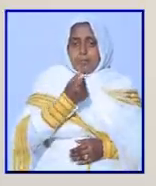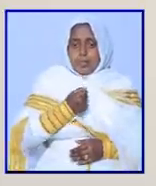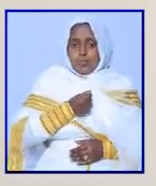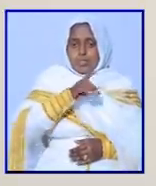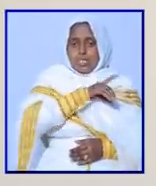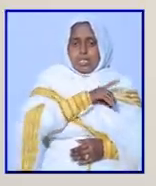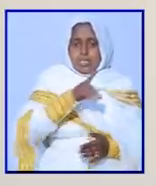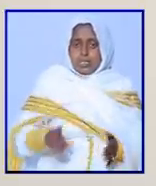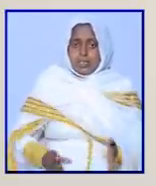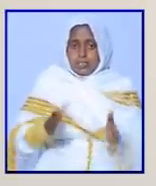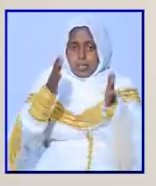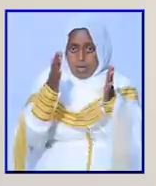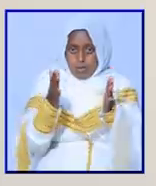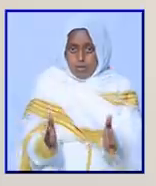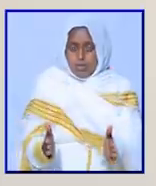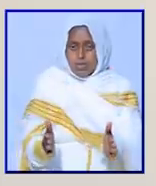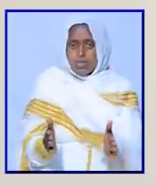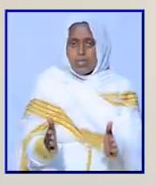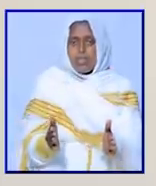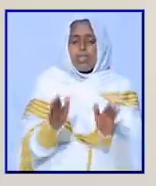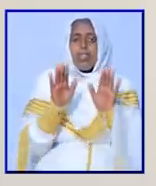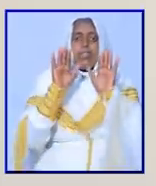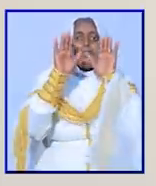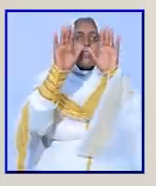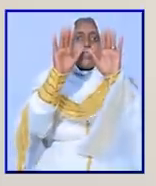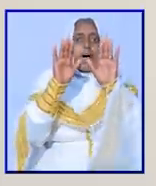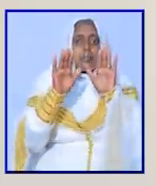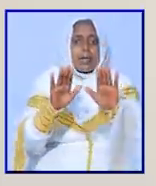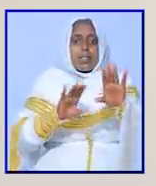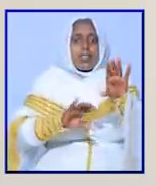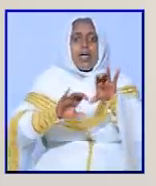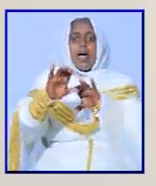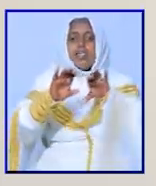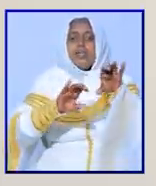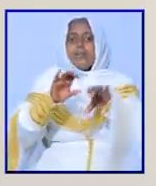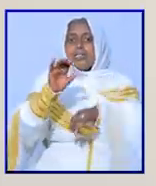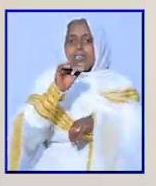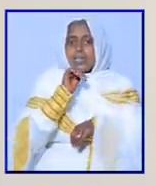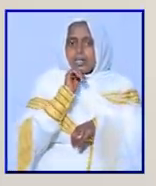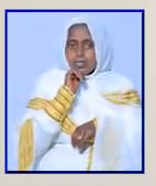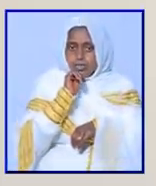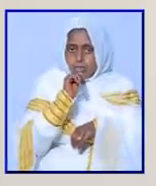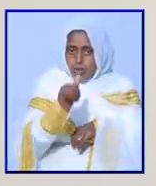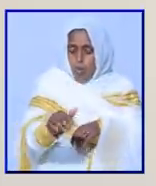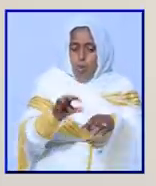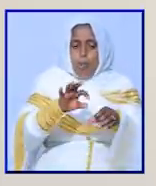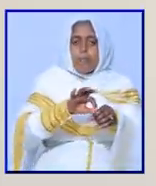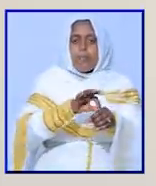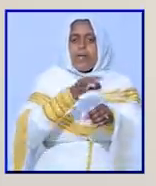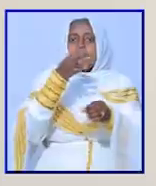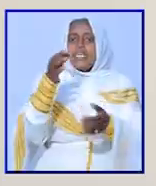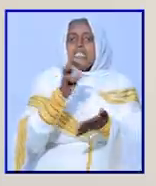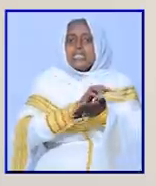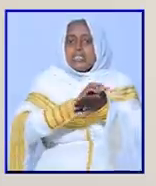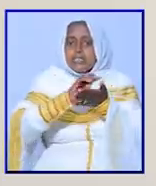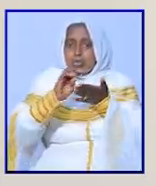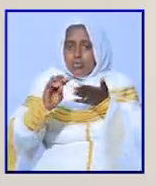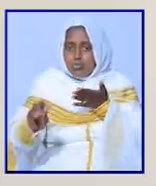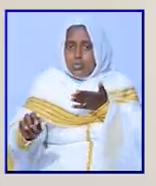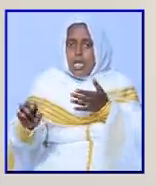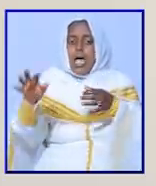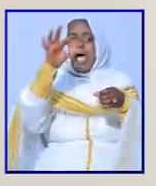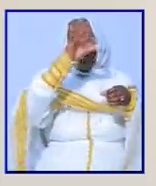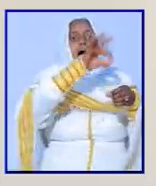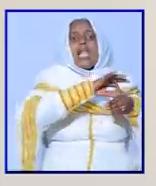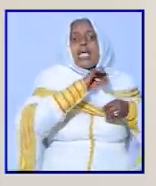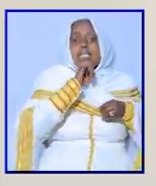ሁሉም ያመኑት ክርስቲያኖች ተአምራት አለማድረጋቸው፣ መንፈስ